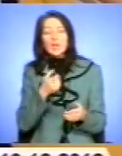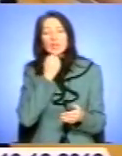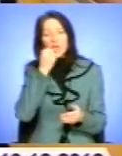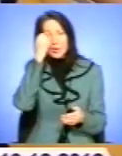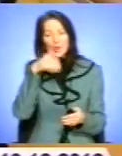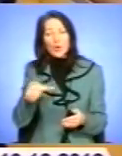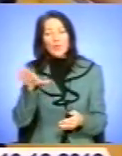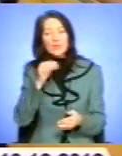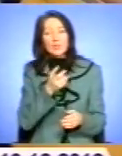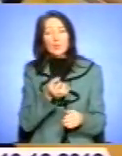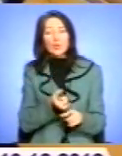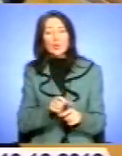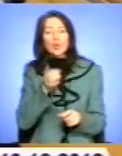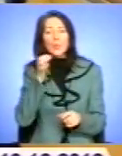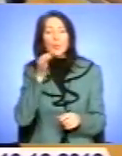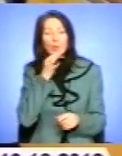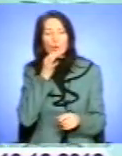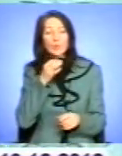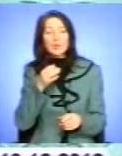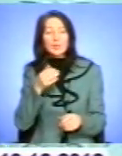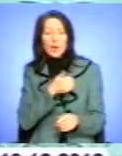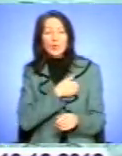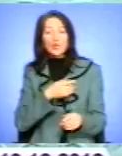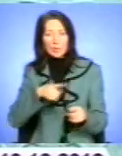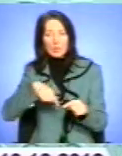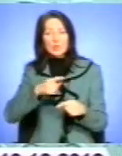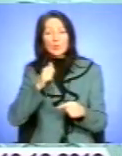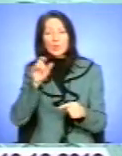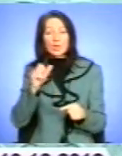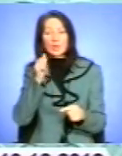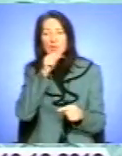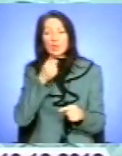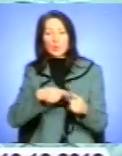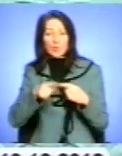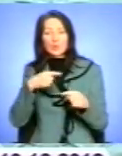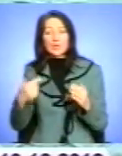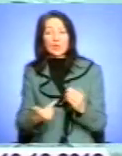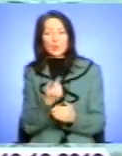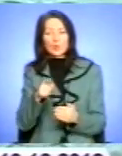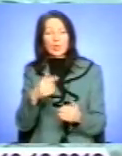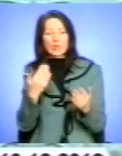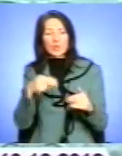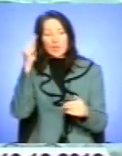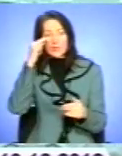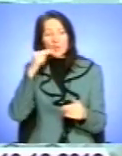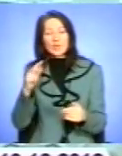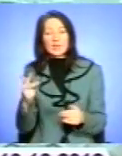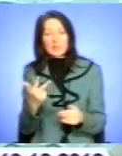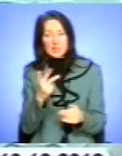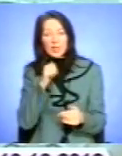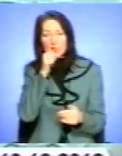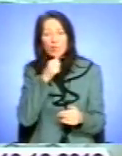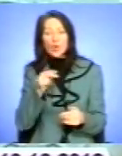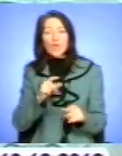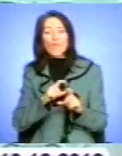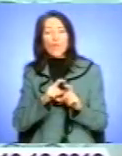пані з надією, що наступний рік повернеться знову сюди. Я вже навчаюся в коледжі 3 роки, і цей віденський бал є невід'ємною традицією нашого